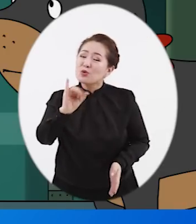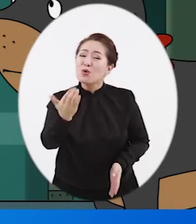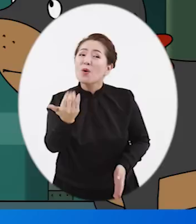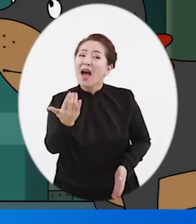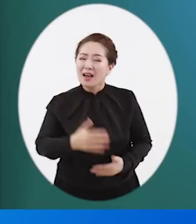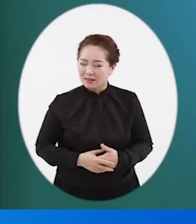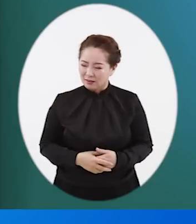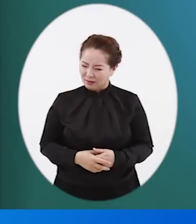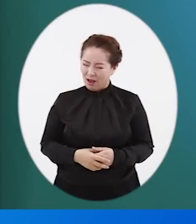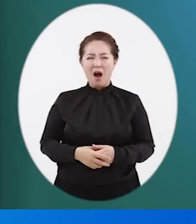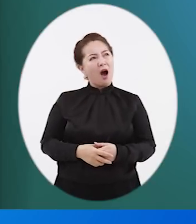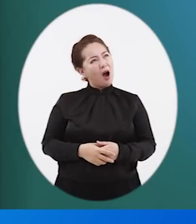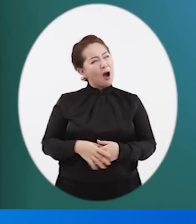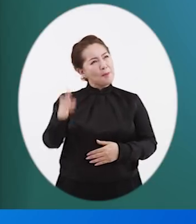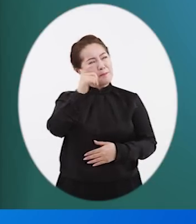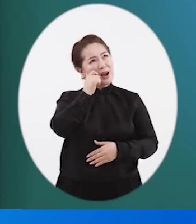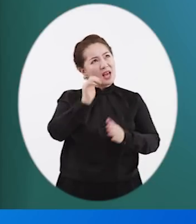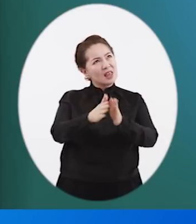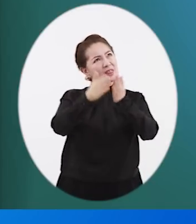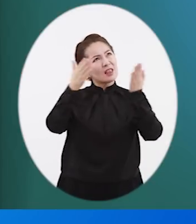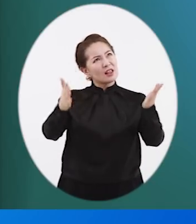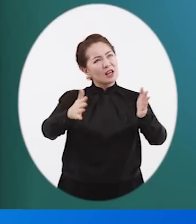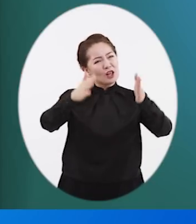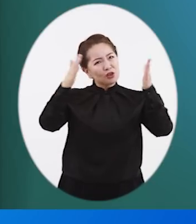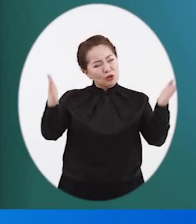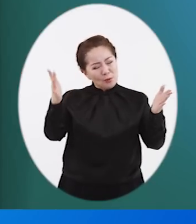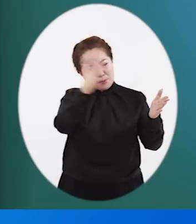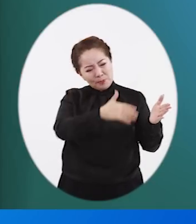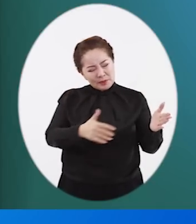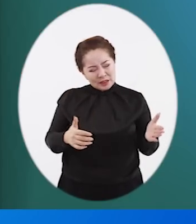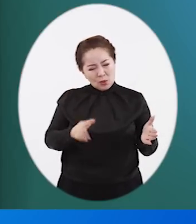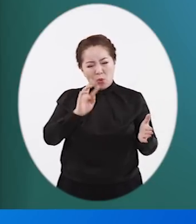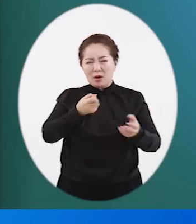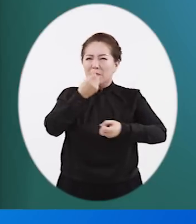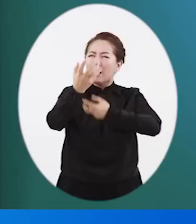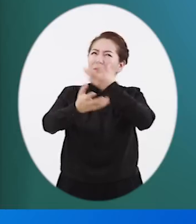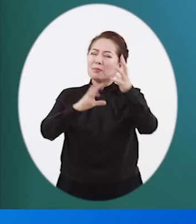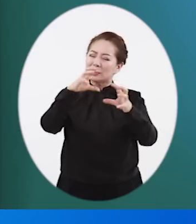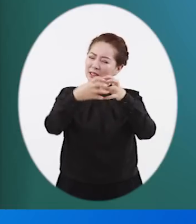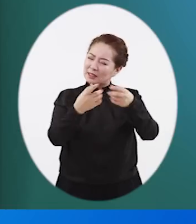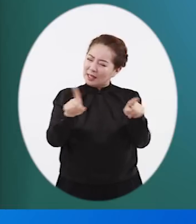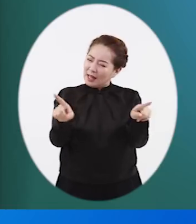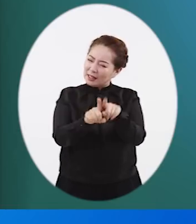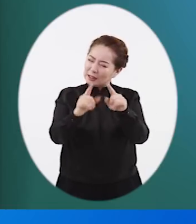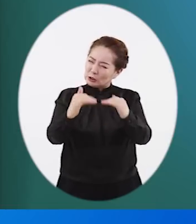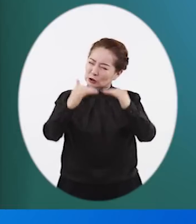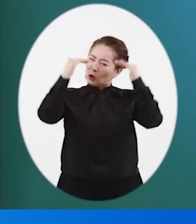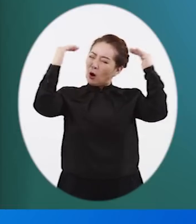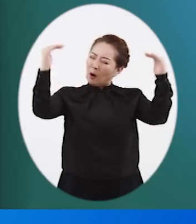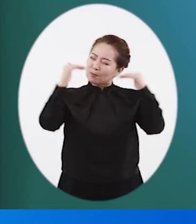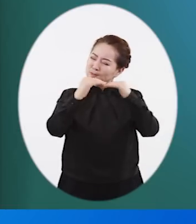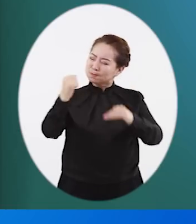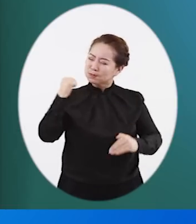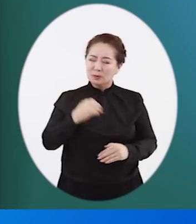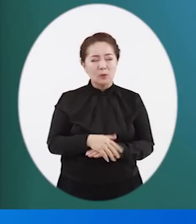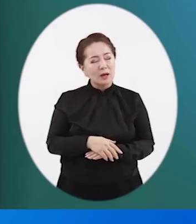юу вэ? Дэлгэх бие нь дэлмийн чинэ. Дэлгэрэх үг нь дэлхийн чинэ гэдэг чинь